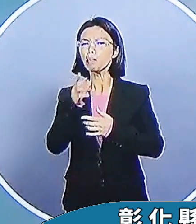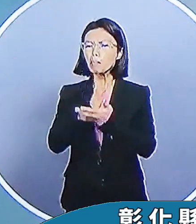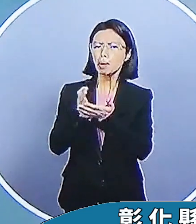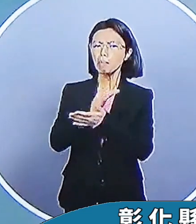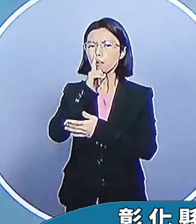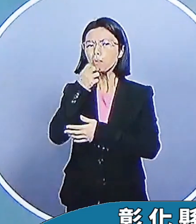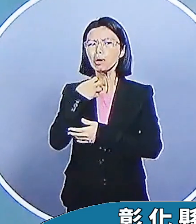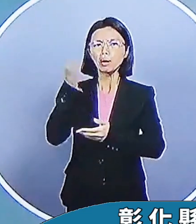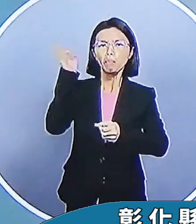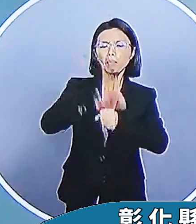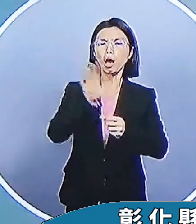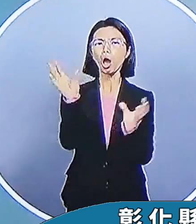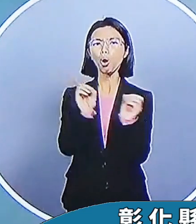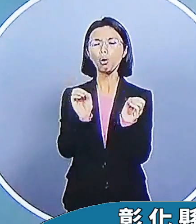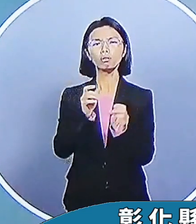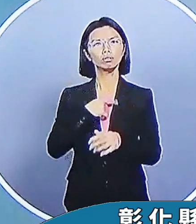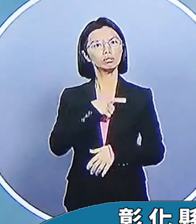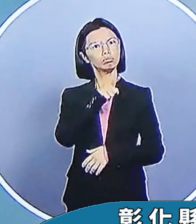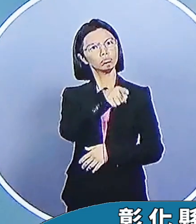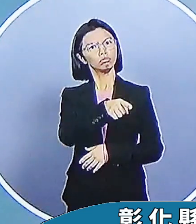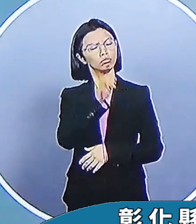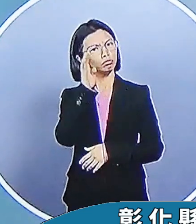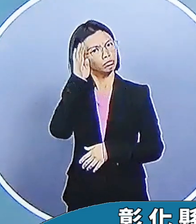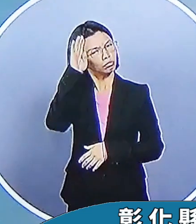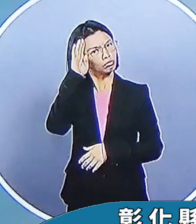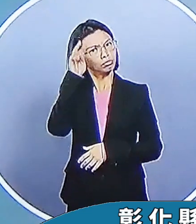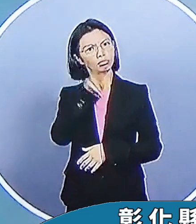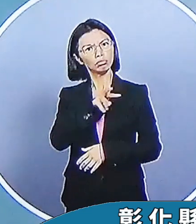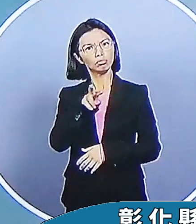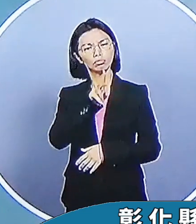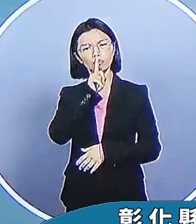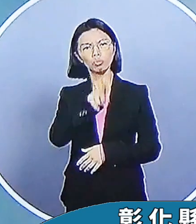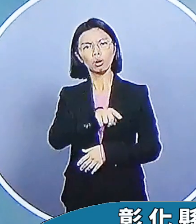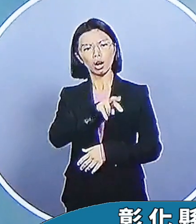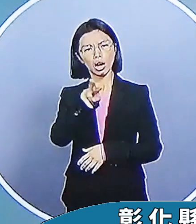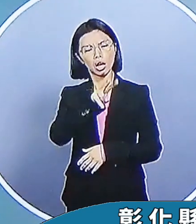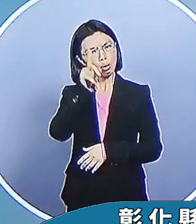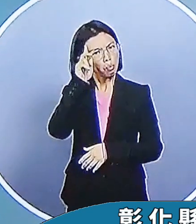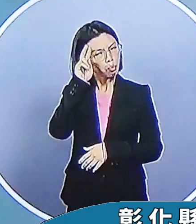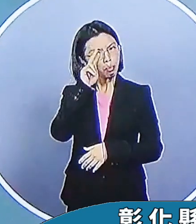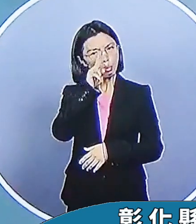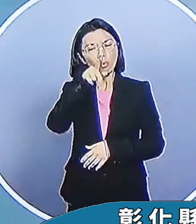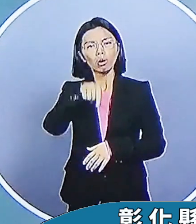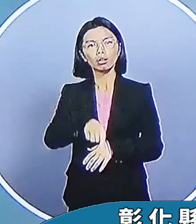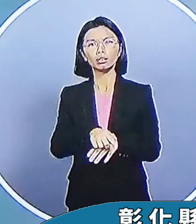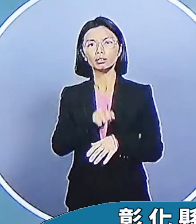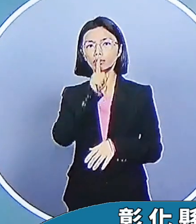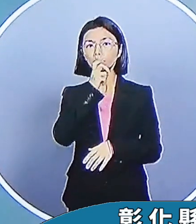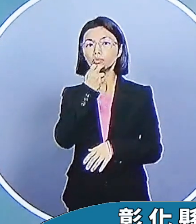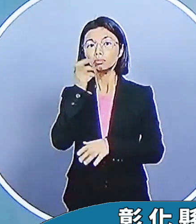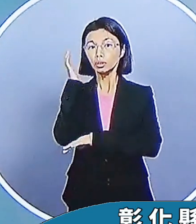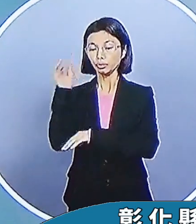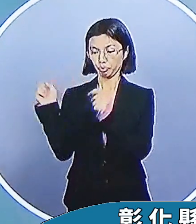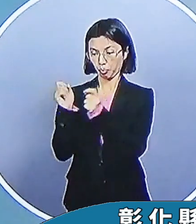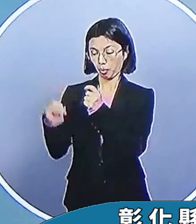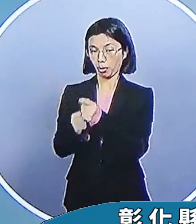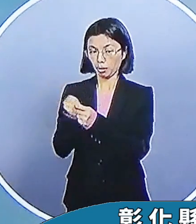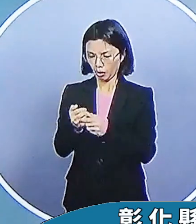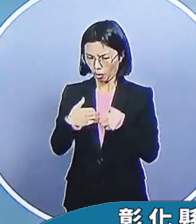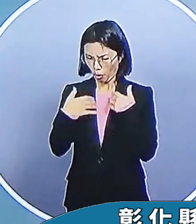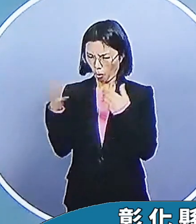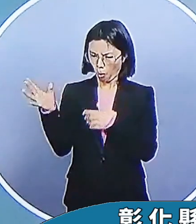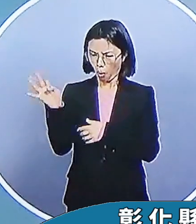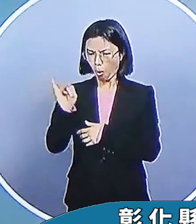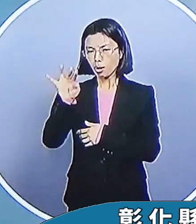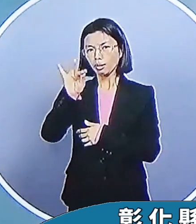华，我要甲朱立伦主席、甲王惠美县长，你错了，中央政府是这几年来底是几